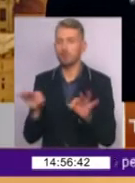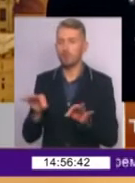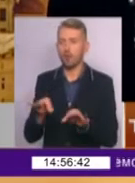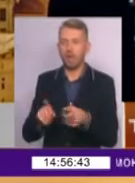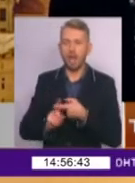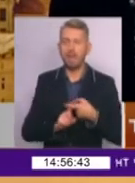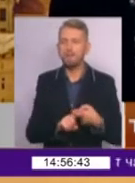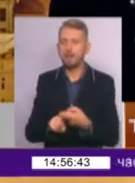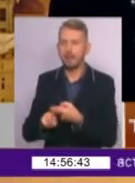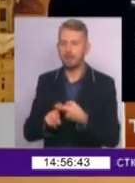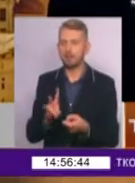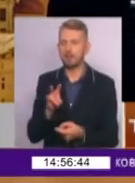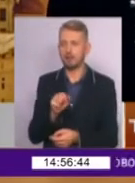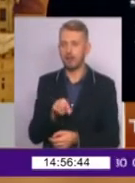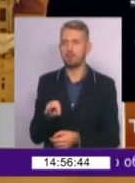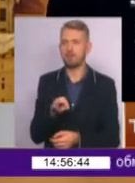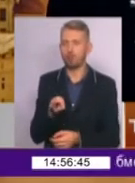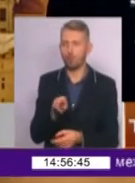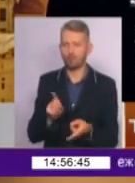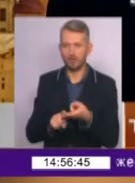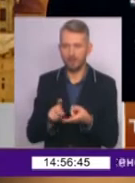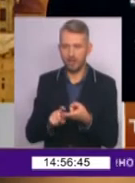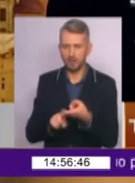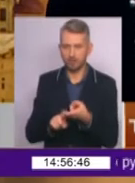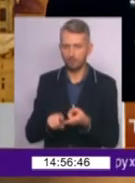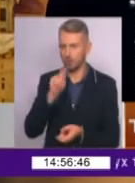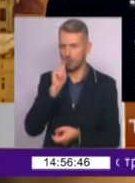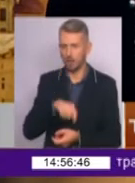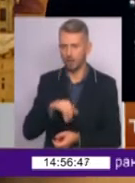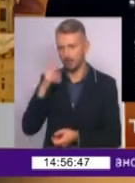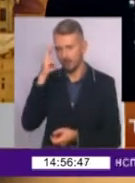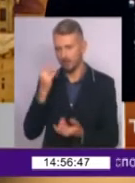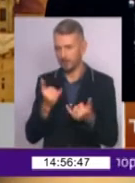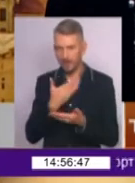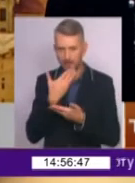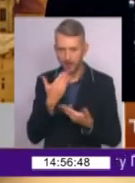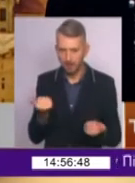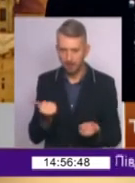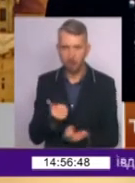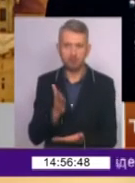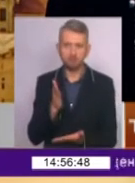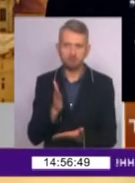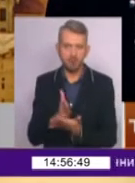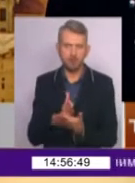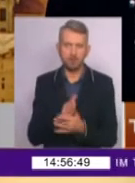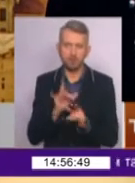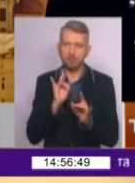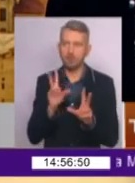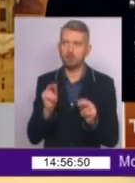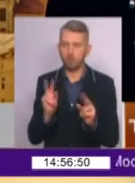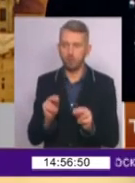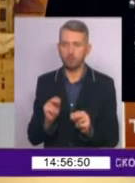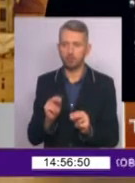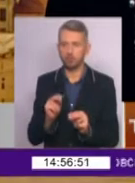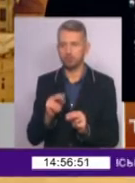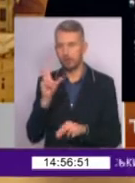на менінгококову інфекцію в Україні і в Києві зараз немає. Маємо, слава Богу, маємо надію, що її не